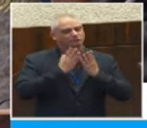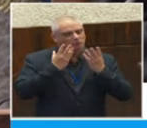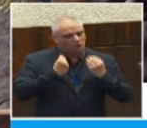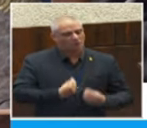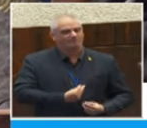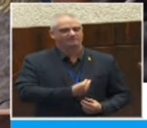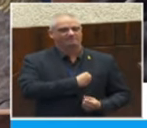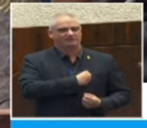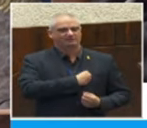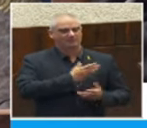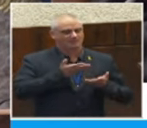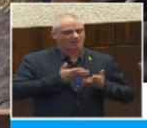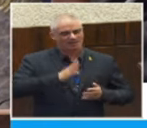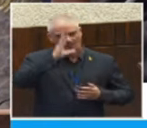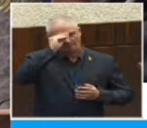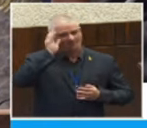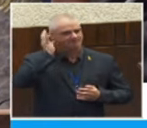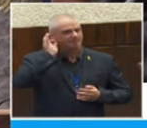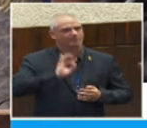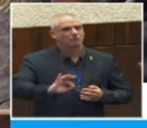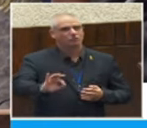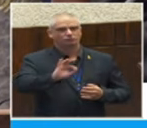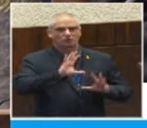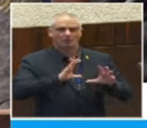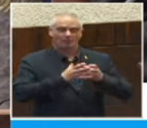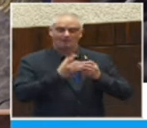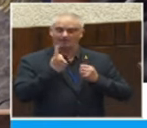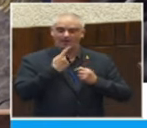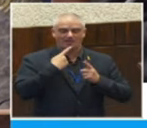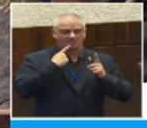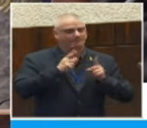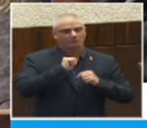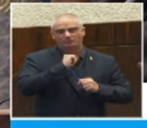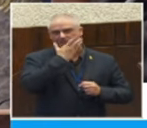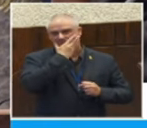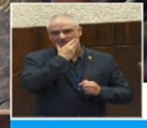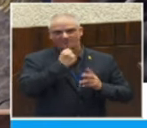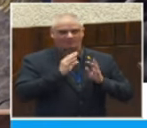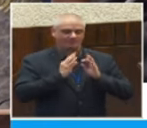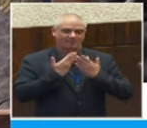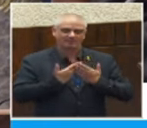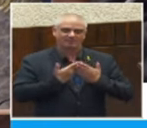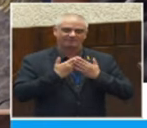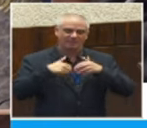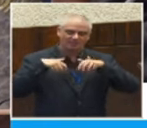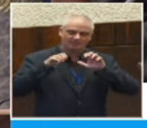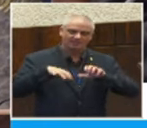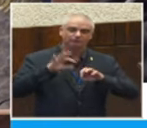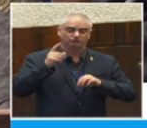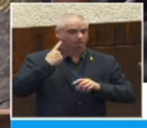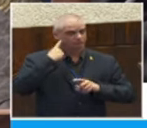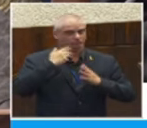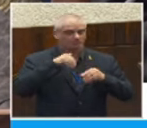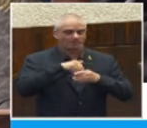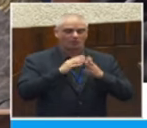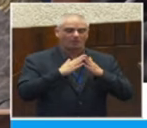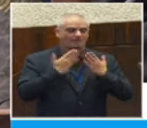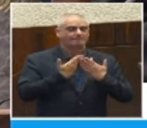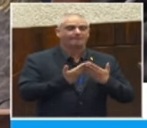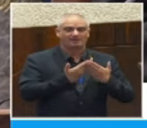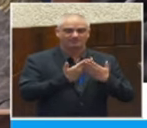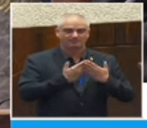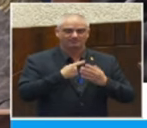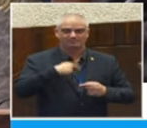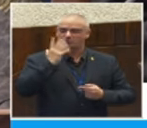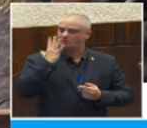לבנותיו ולבניו. באחד הפיוטים היפים בתפילת הגשם שנשמעה בבתי הכנסת ביום חמישי